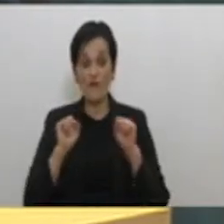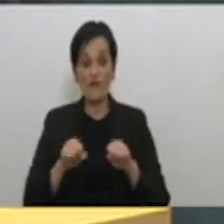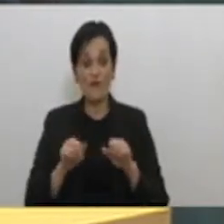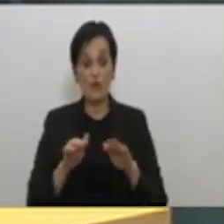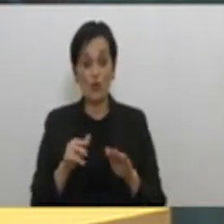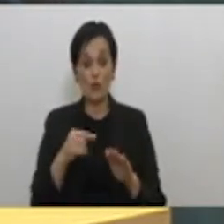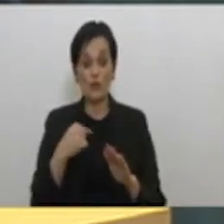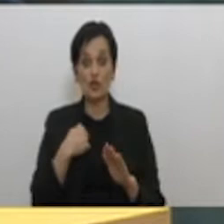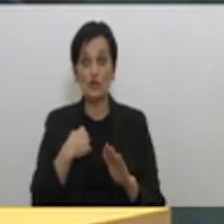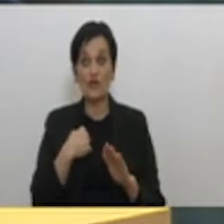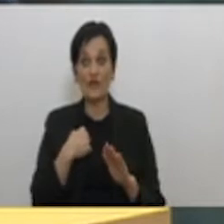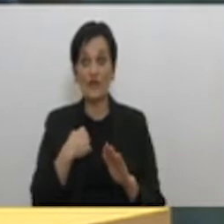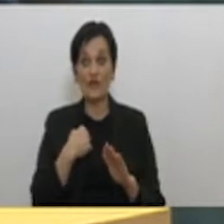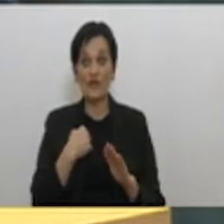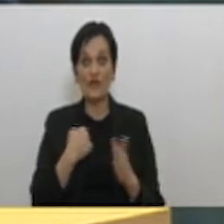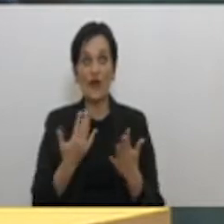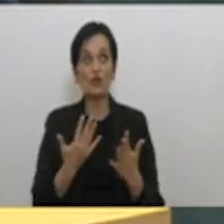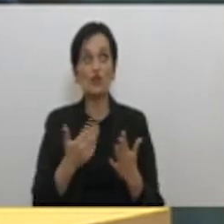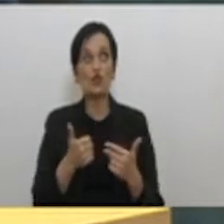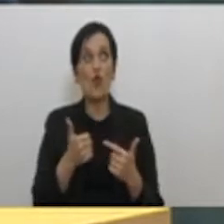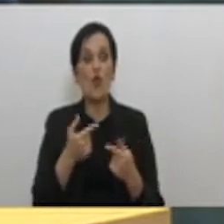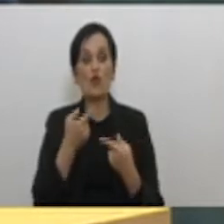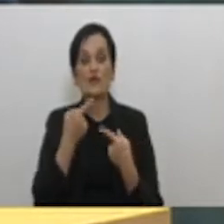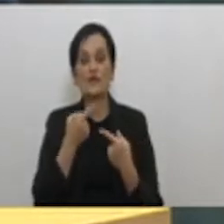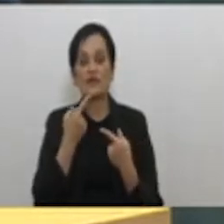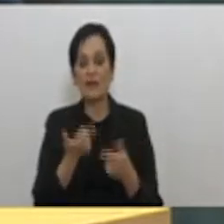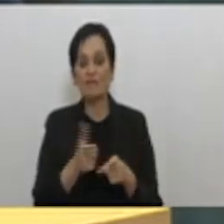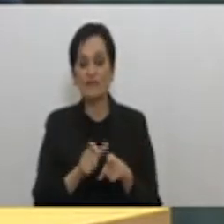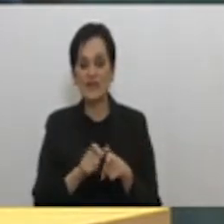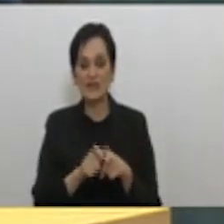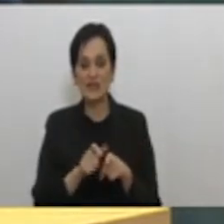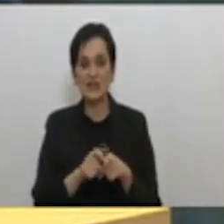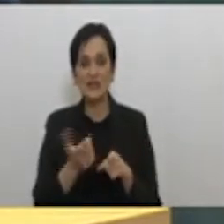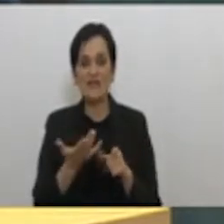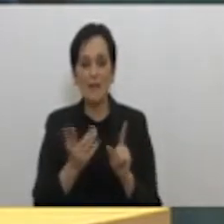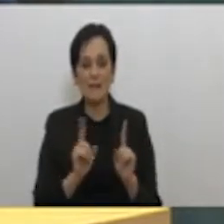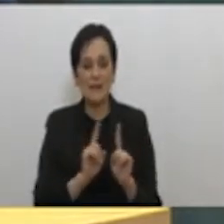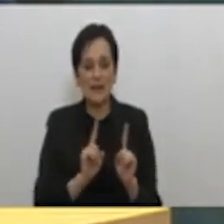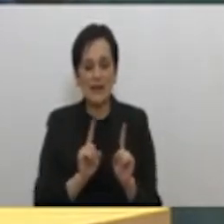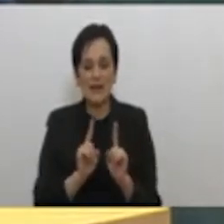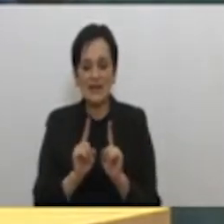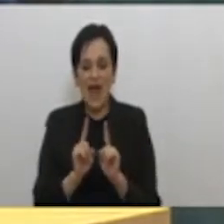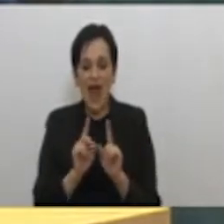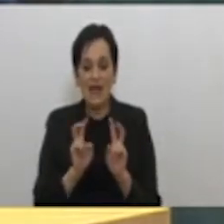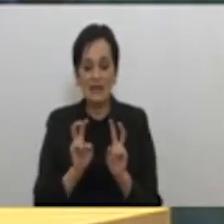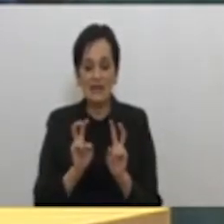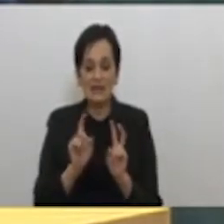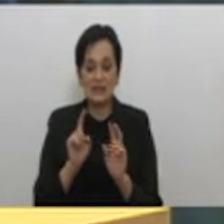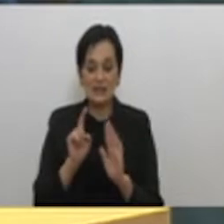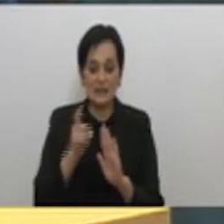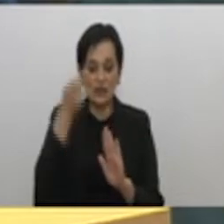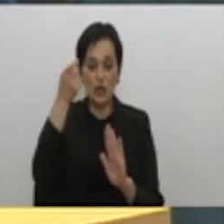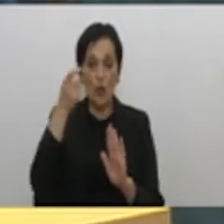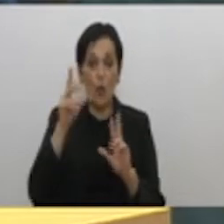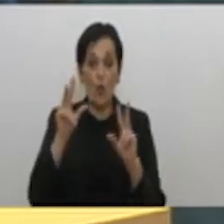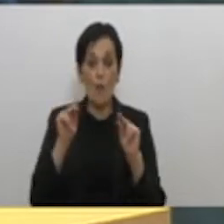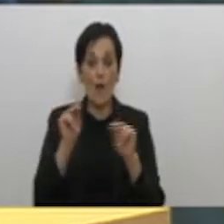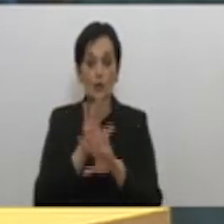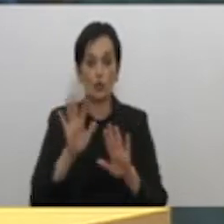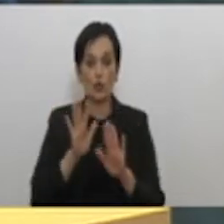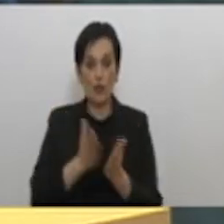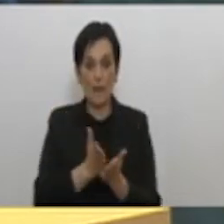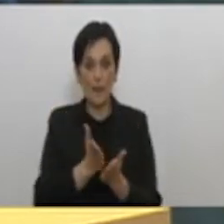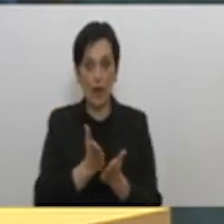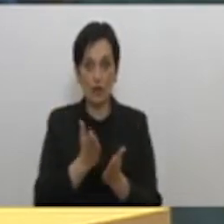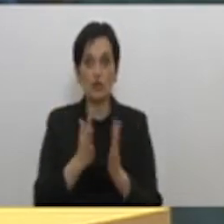ciao, ai rogor, au tcoe, ha, kidi, am si tcoas, da, ragazi, tai, ragazi, pșcali argamo, gudez, da, ube dureba și argau cu ies.